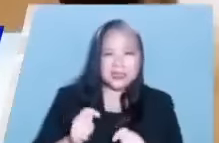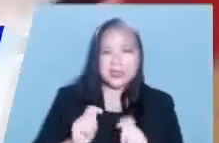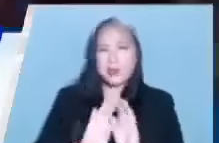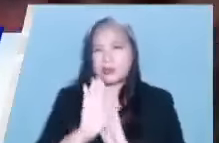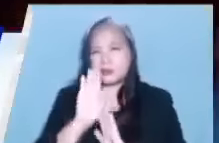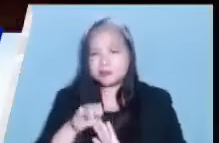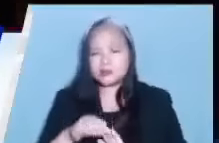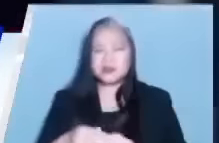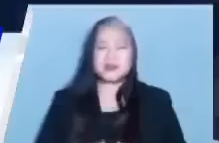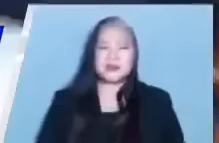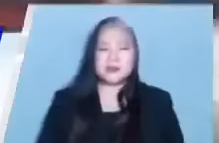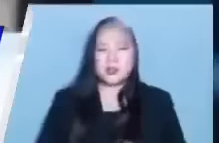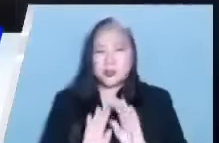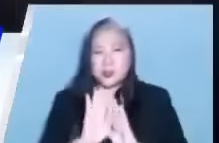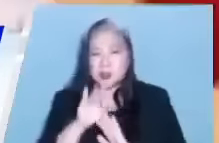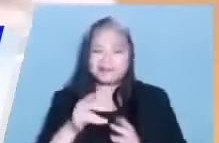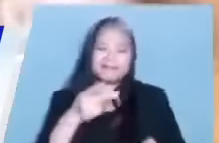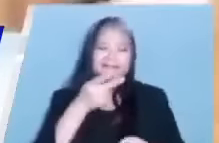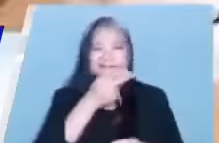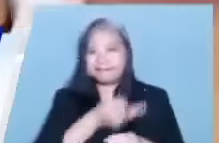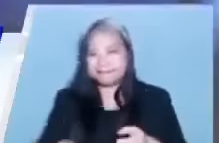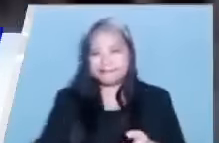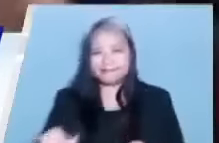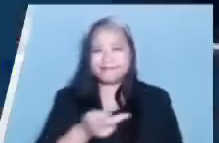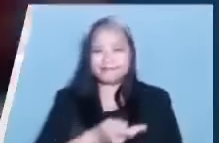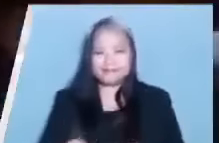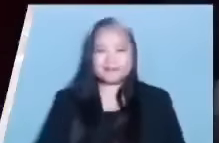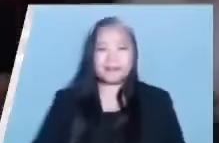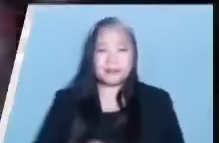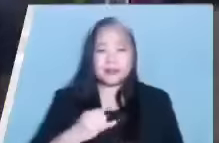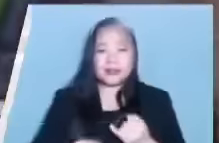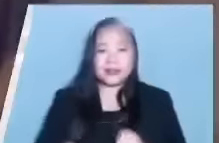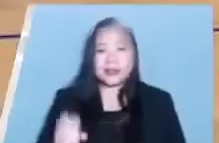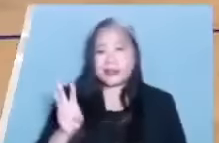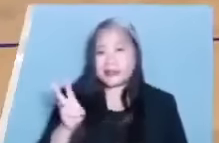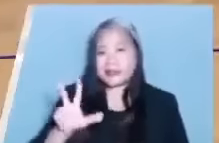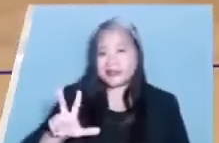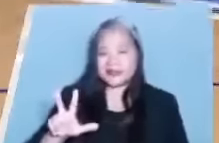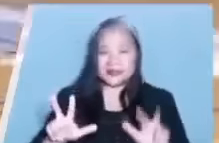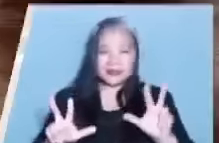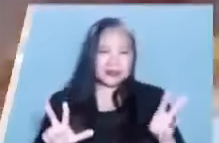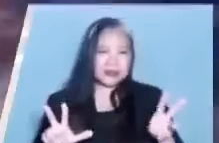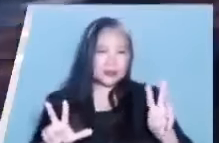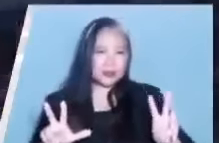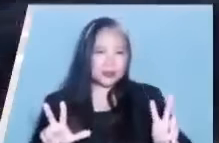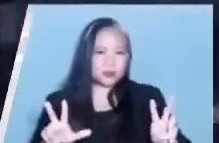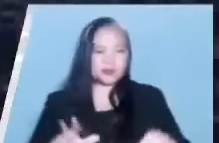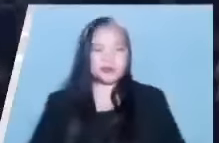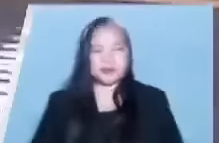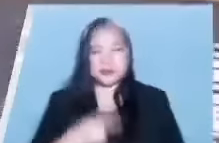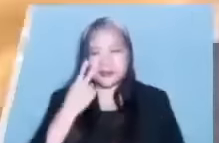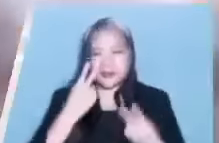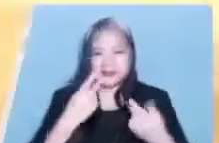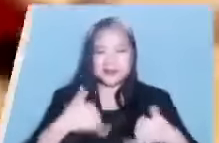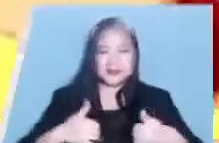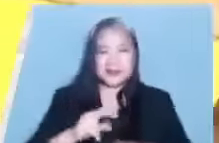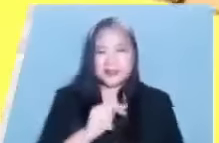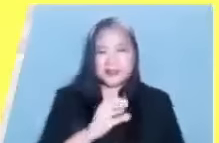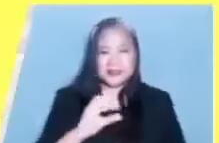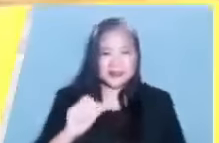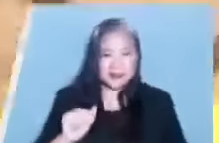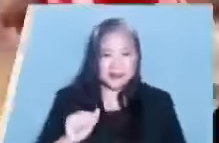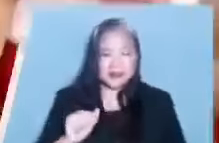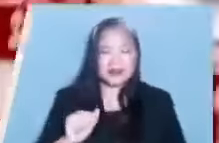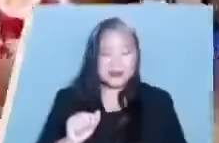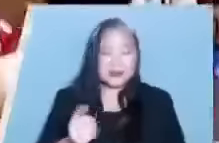shot, nagmintis. Ang final score, 63-62. Napapanood ang mga laro ng NCAA Season 100 sa